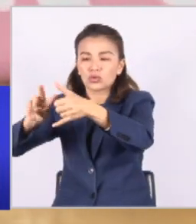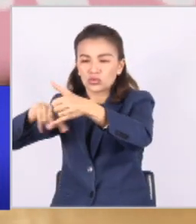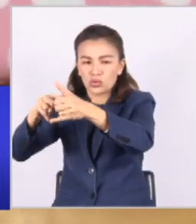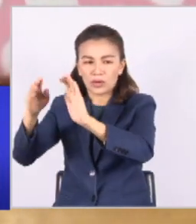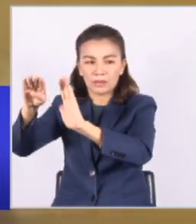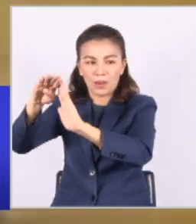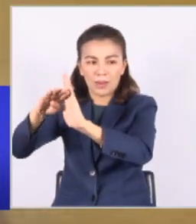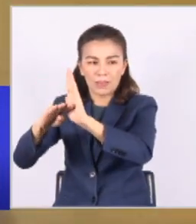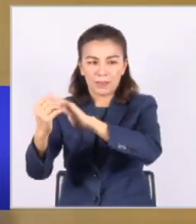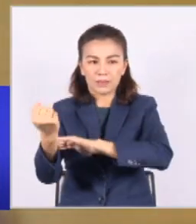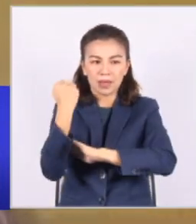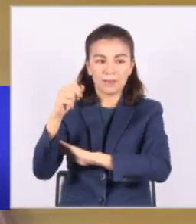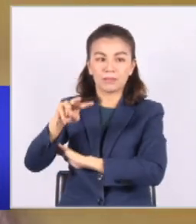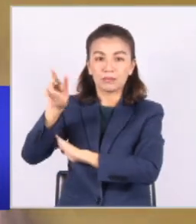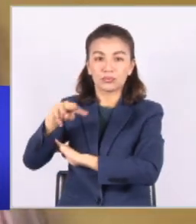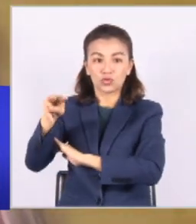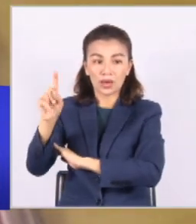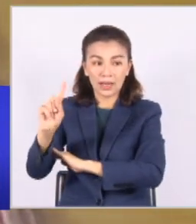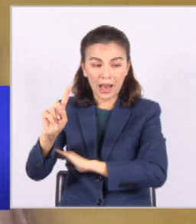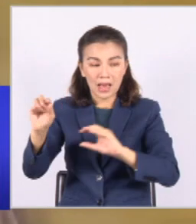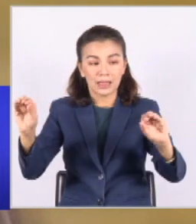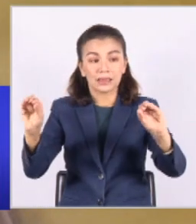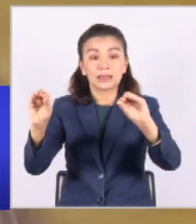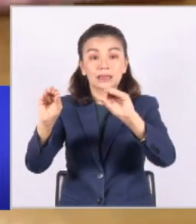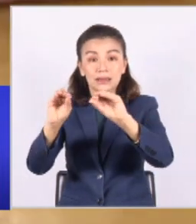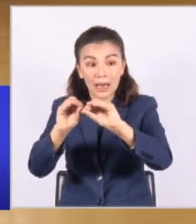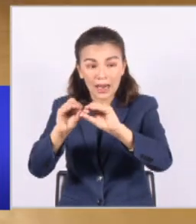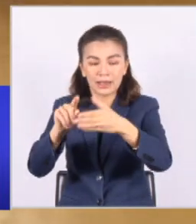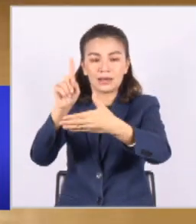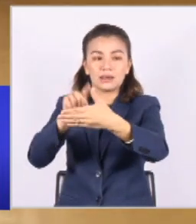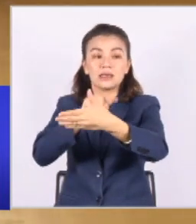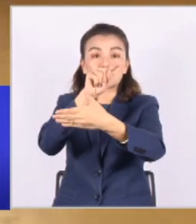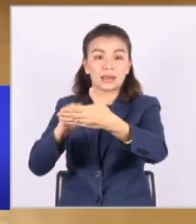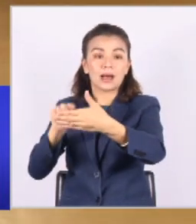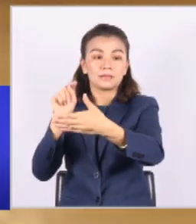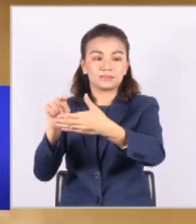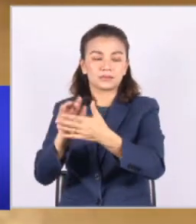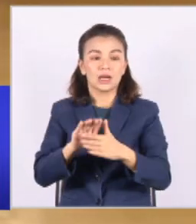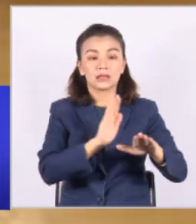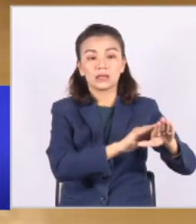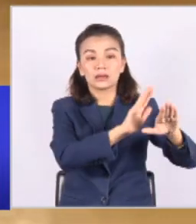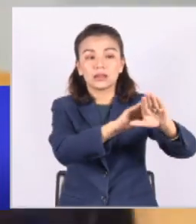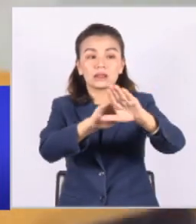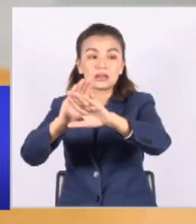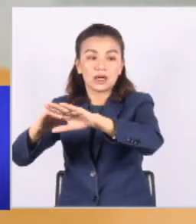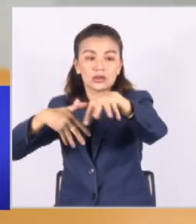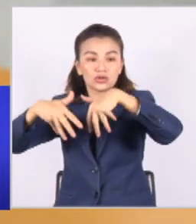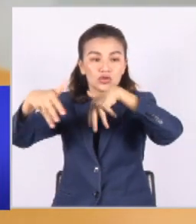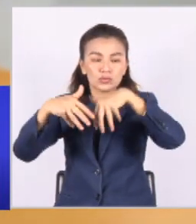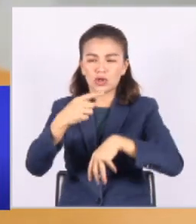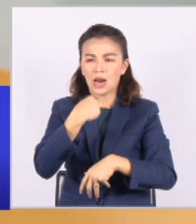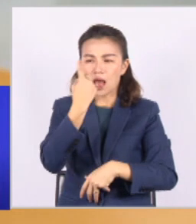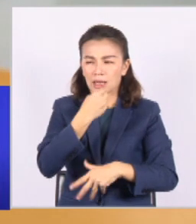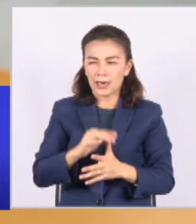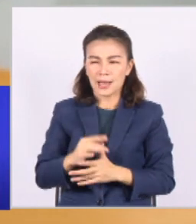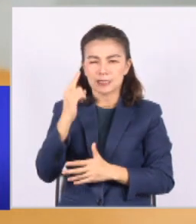ปรามมากยิ่งขึ้นโดยเฉพาะในช่วงใกล้ที่จะถึงวันเลือกตั้งแบบนี้เนี่ยนะคะฝากถึงประชาชนให้มีเบาะแสใครที่กระทำความผิดแจ้ง